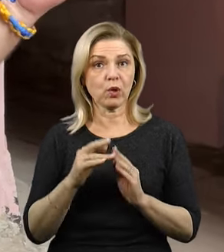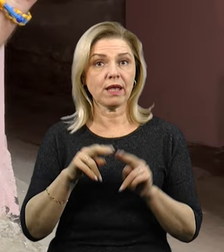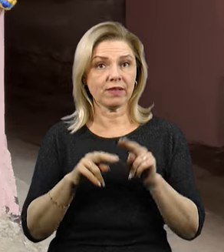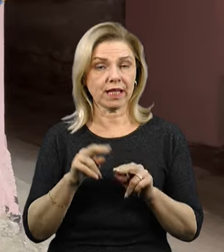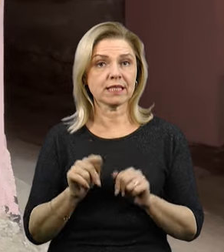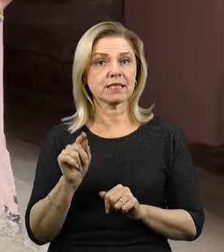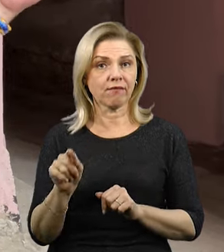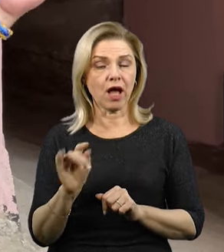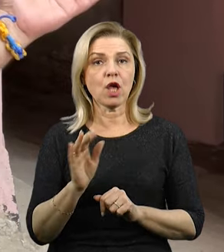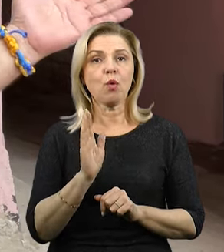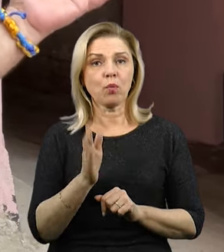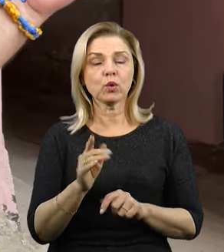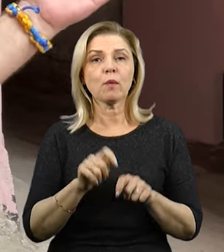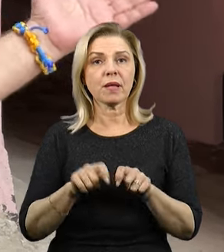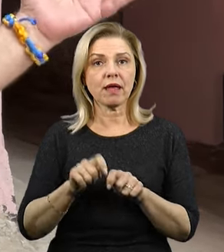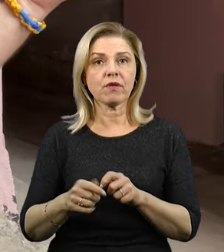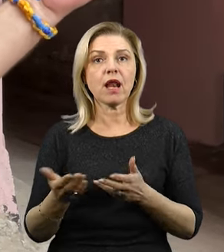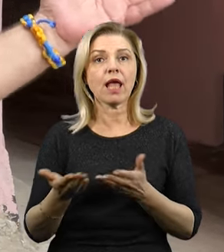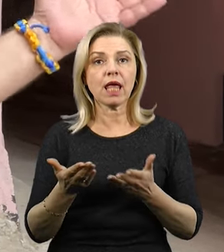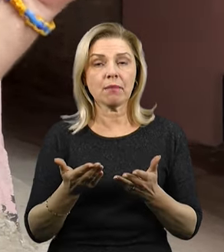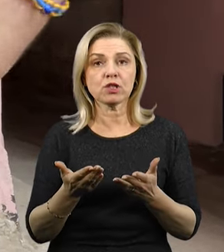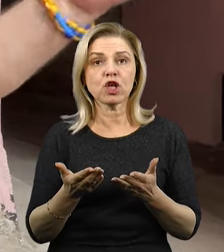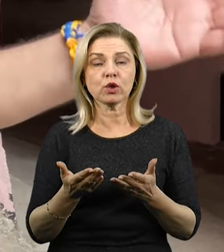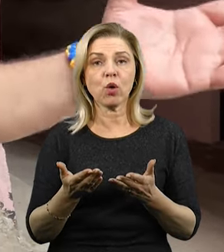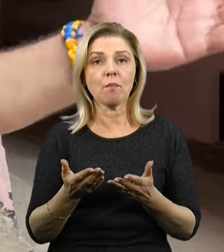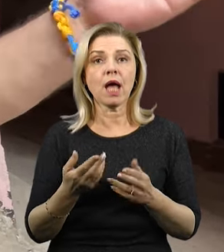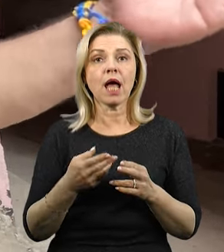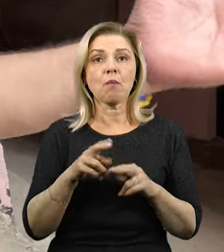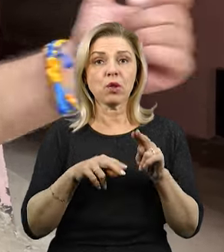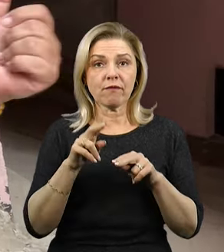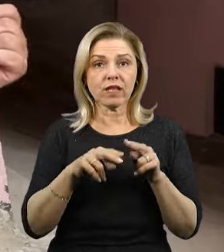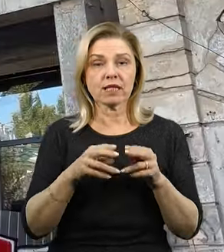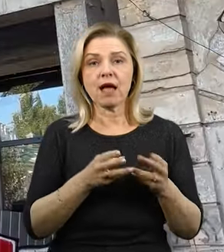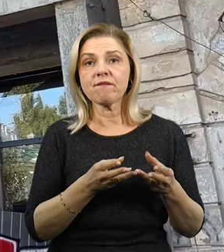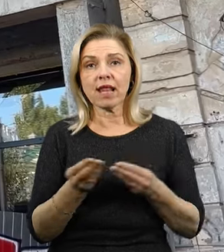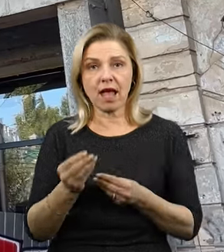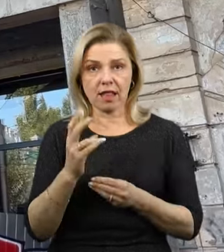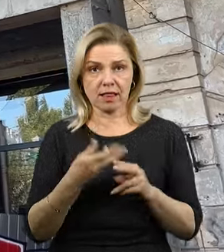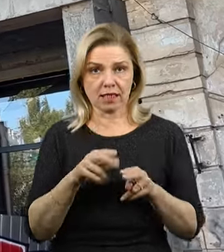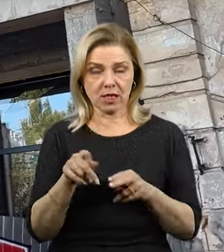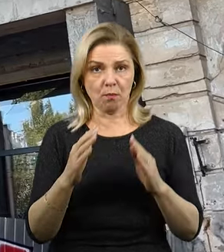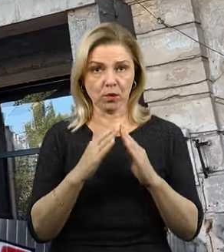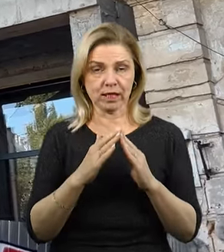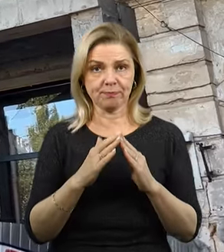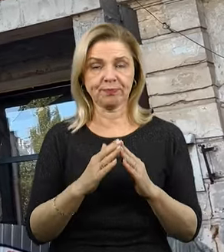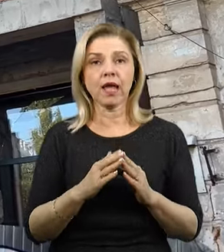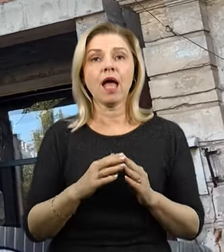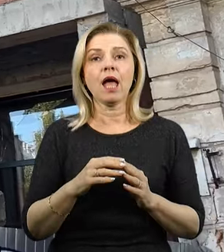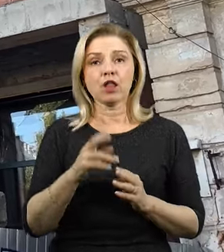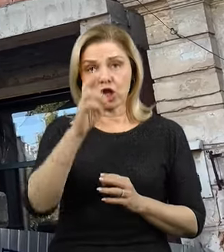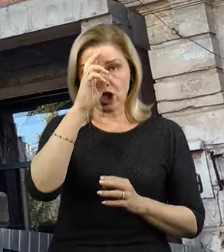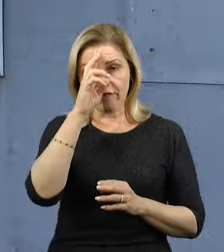і будуть перевіряти яким чином це будівництво вліяє на цей будинок 10 жовтня управління державного